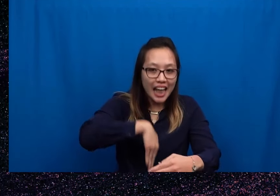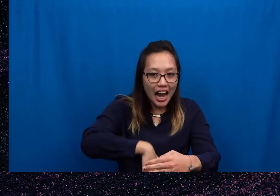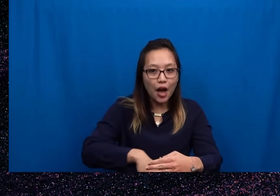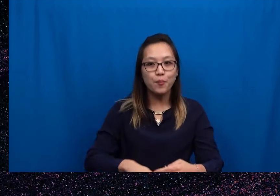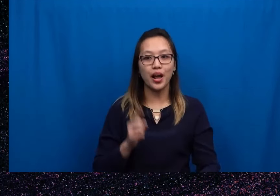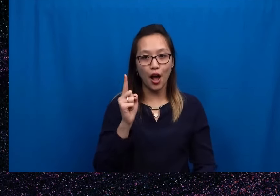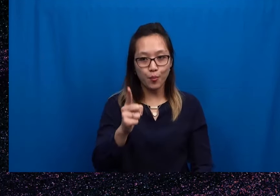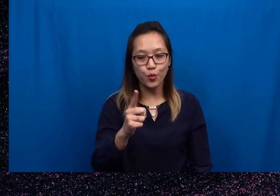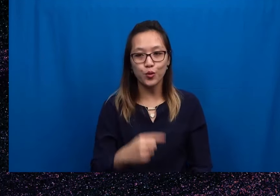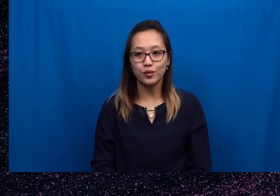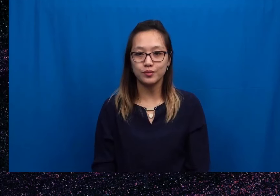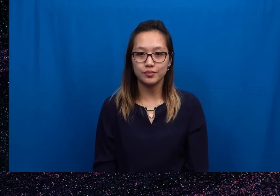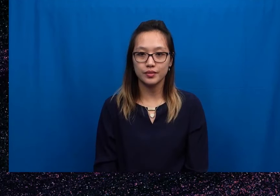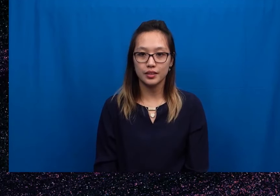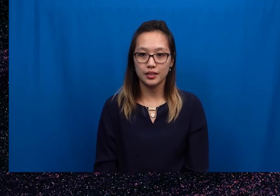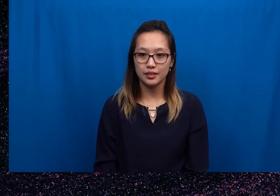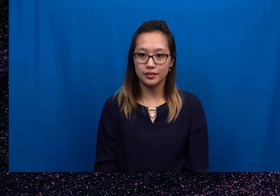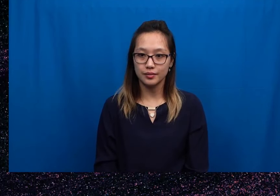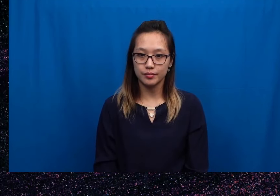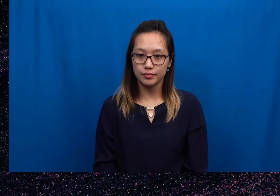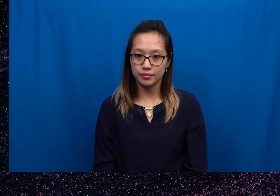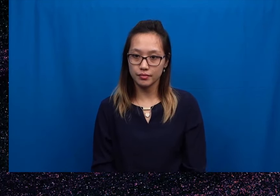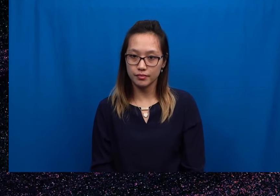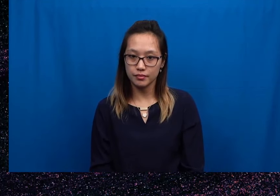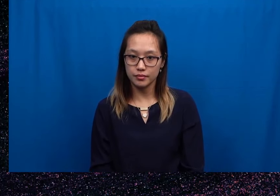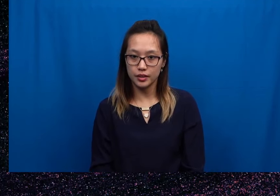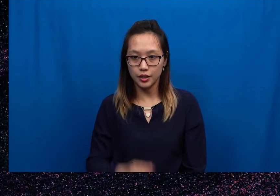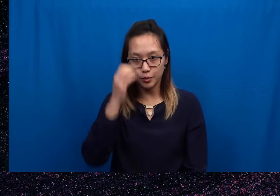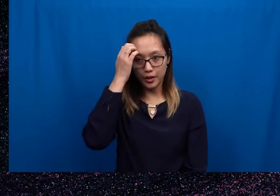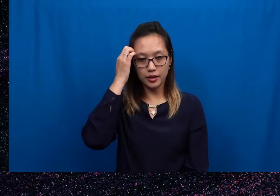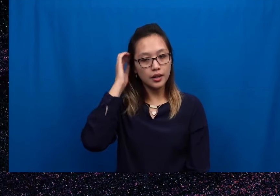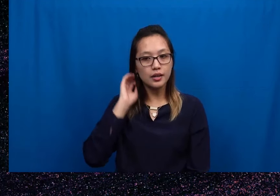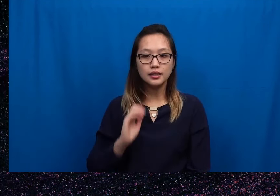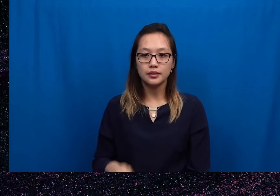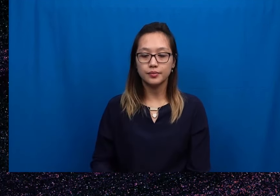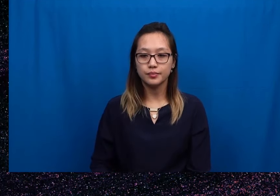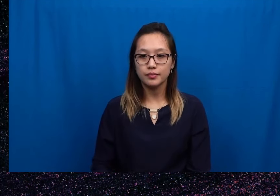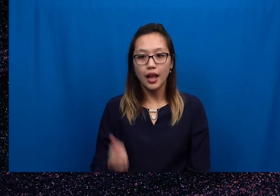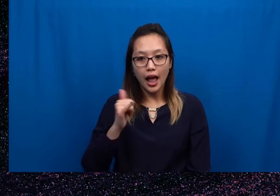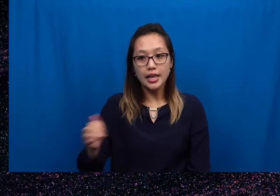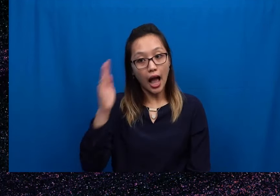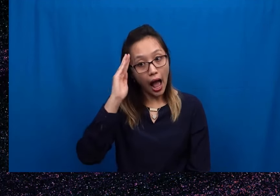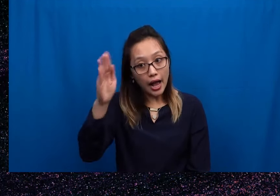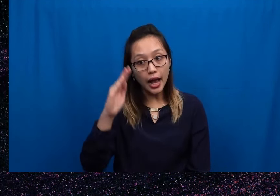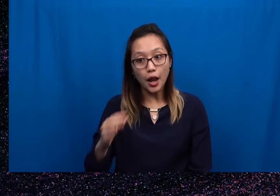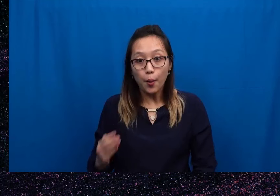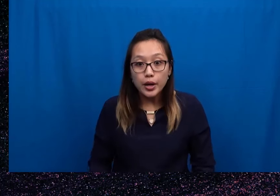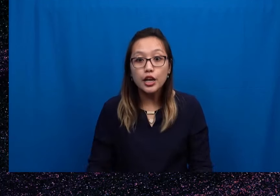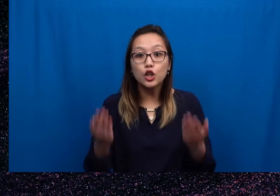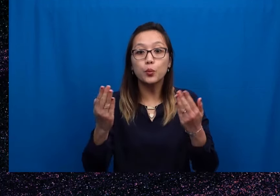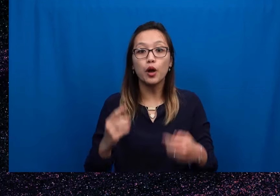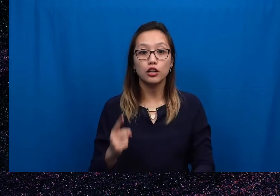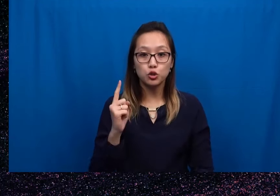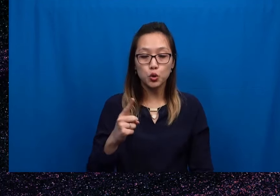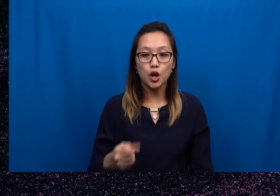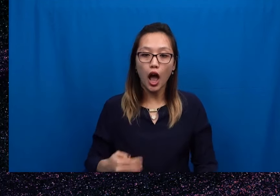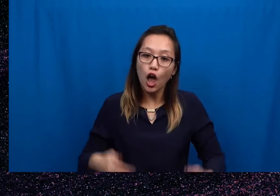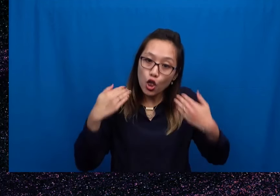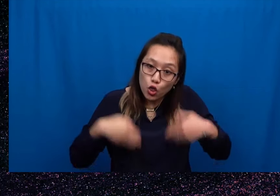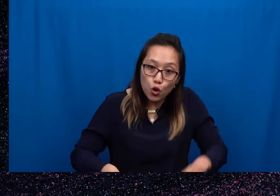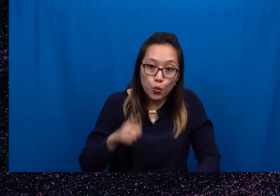engkau mempunyai kekuatan untuk lepas dari cengkraman dosa, akan memampukan engkau untuk